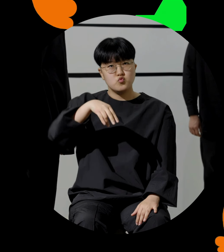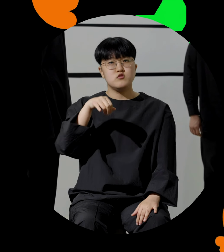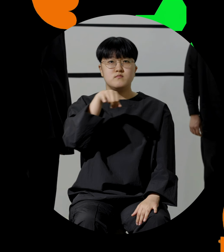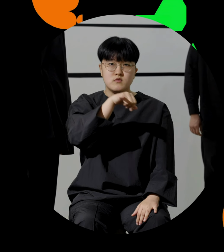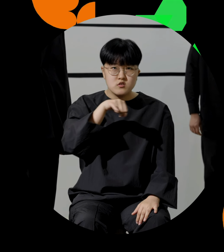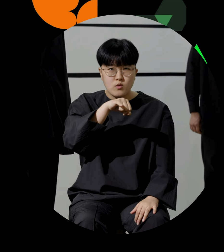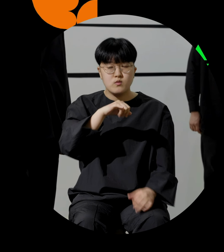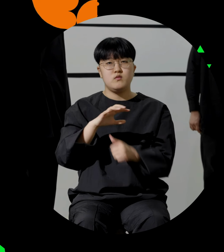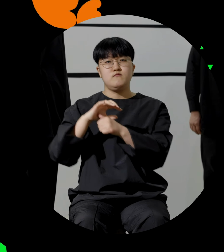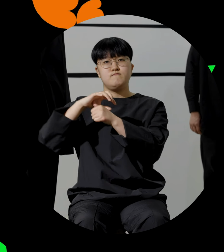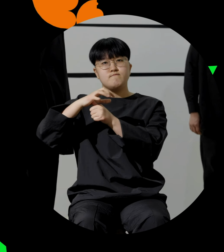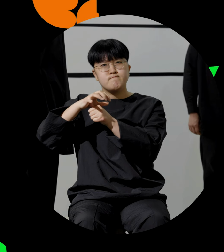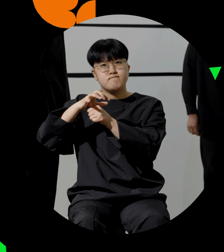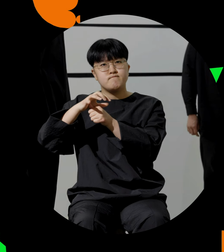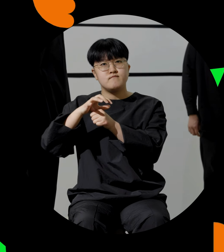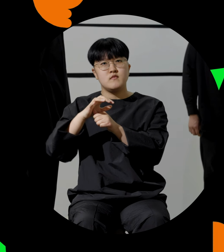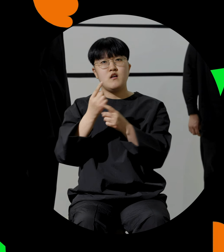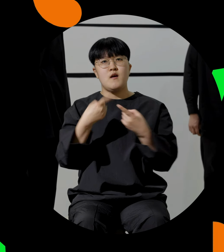생각해요.